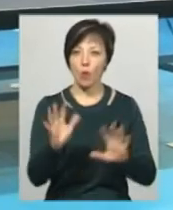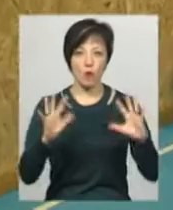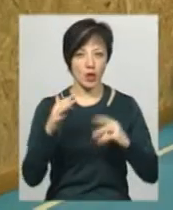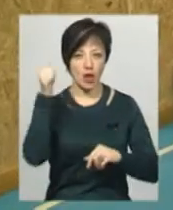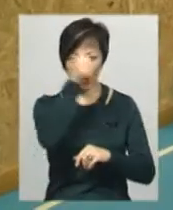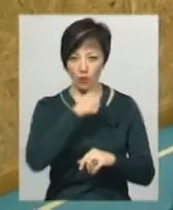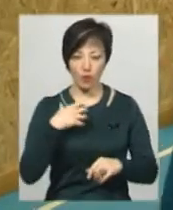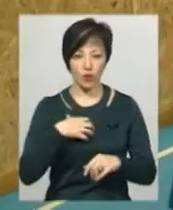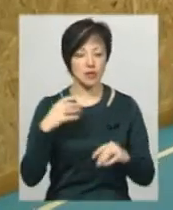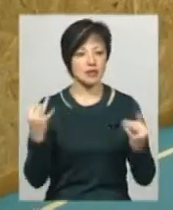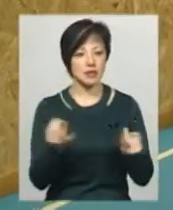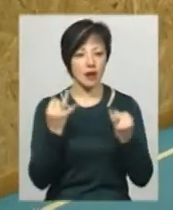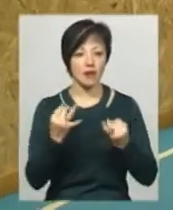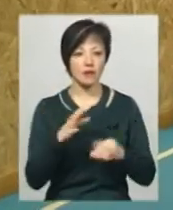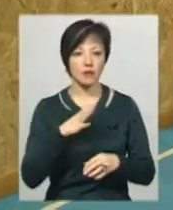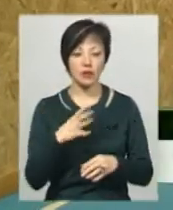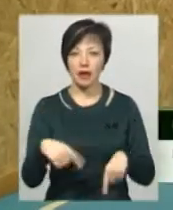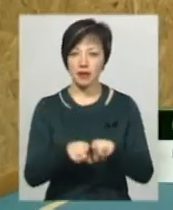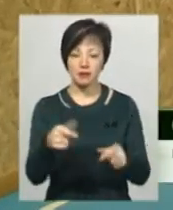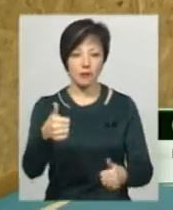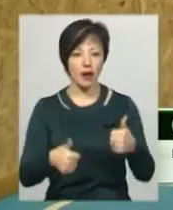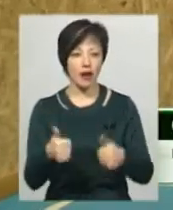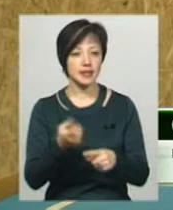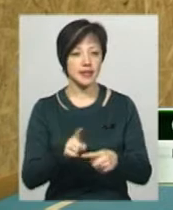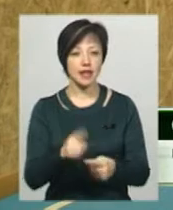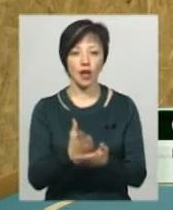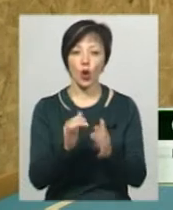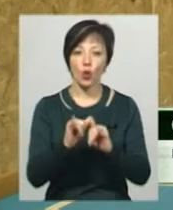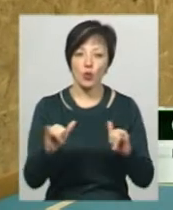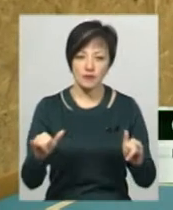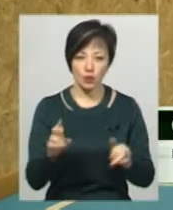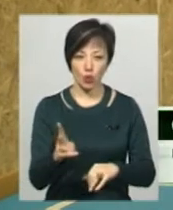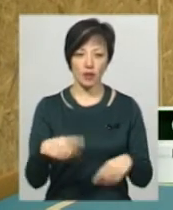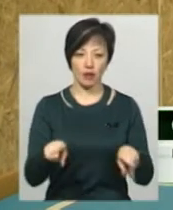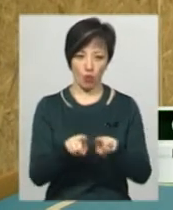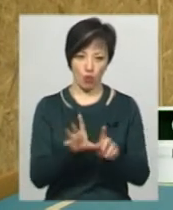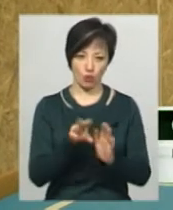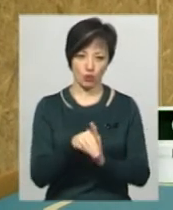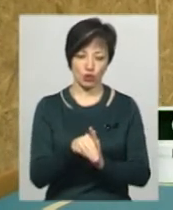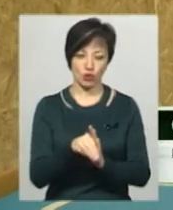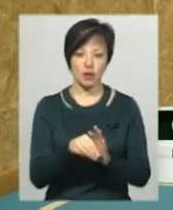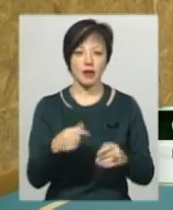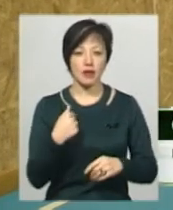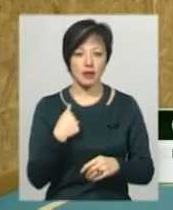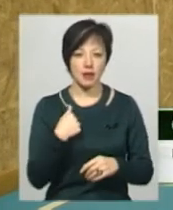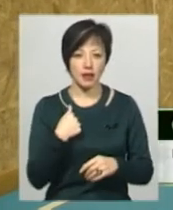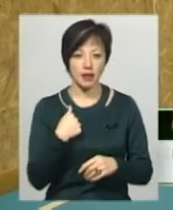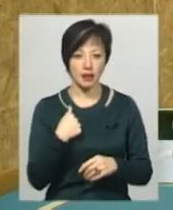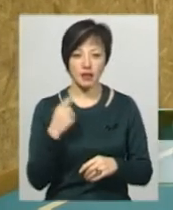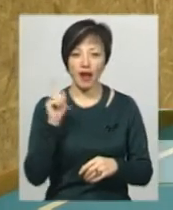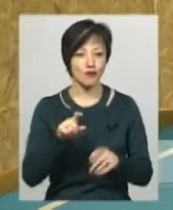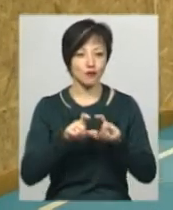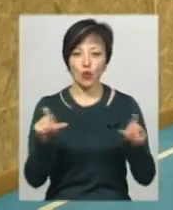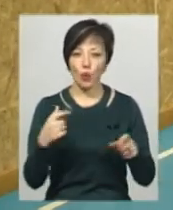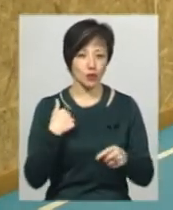року. Дуже цікаво подивитися на такі змагання, це є розвиток також. Я навіть в школу не